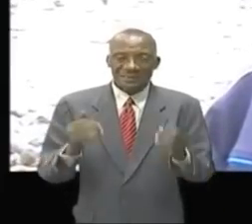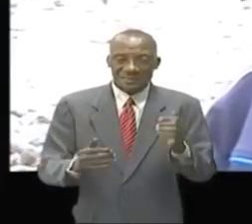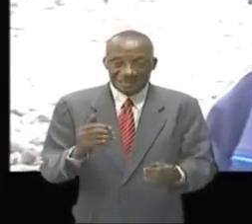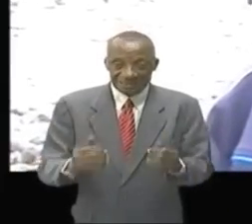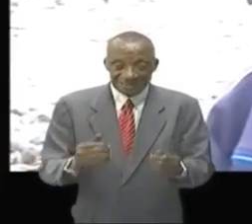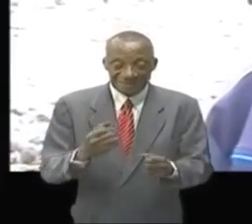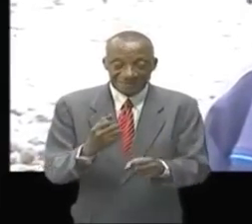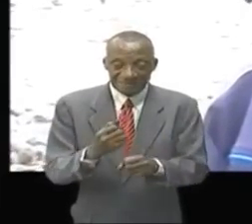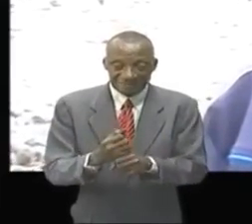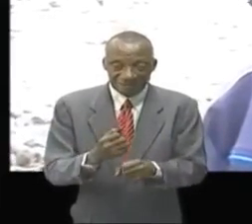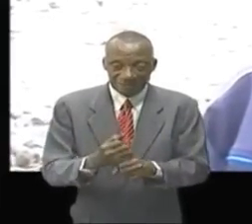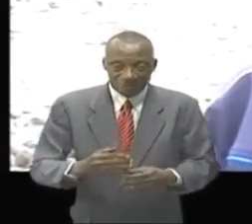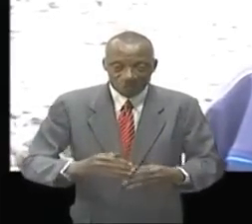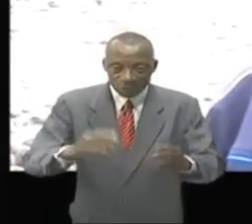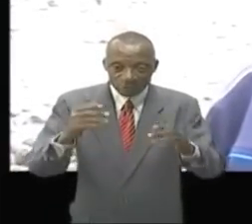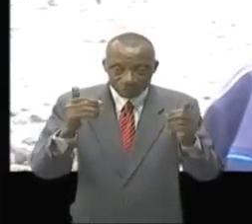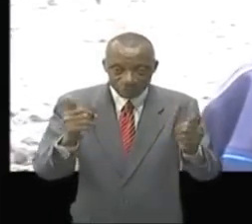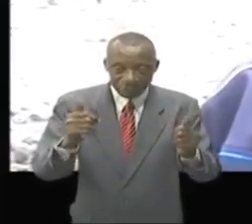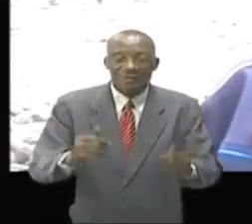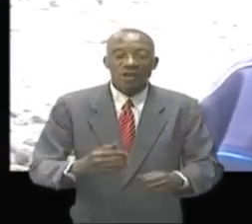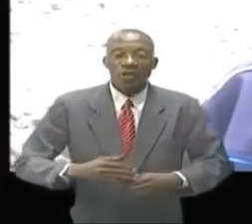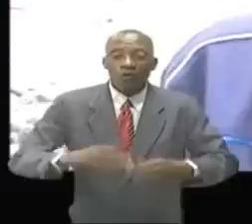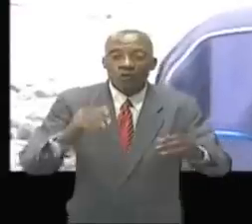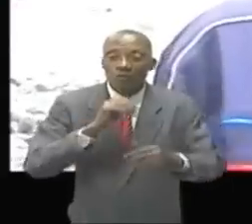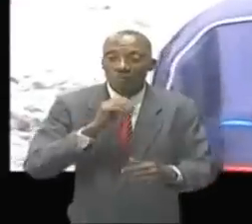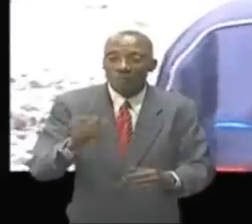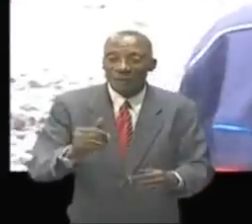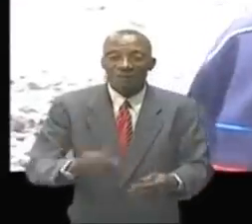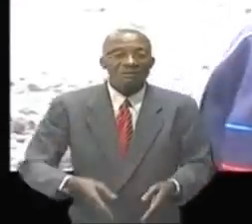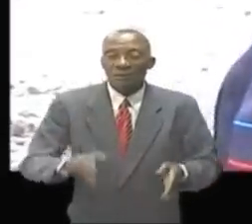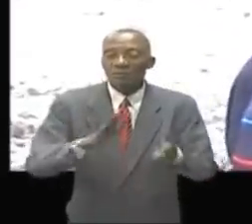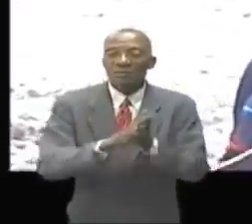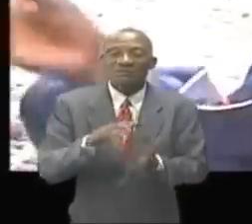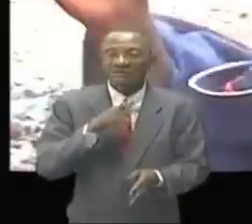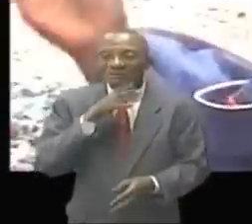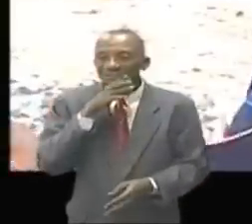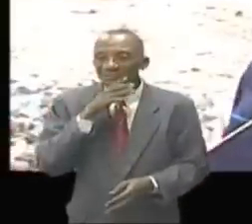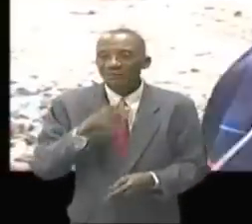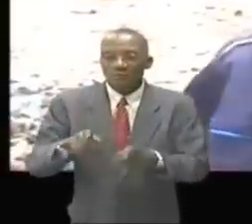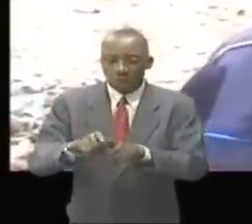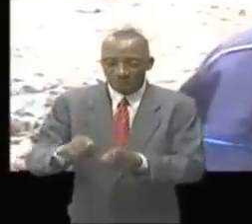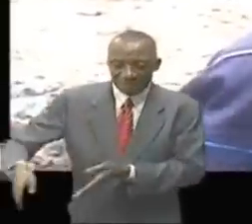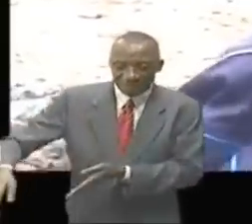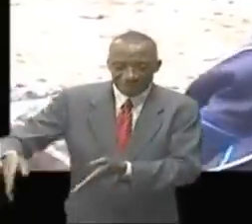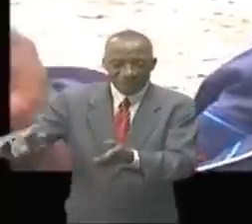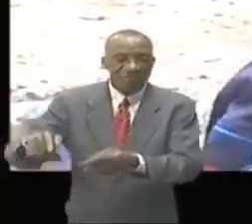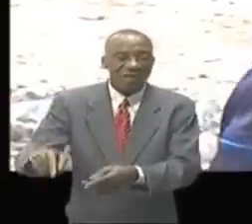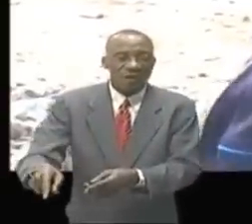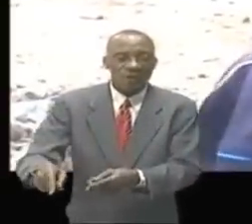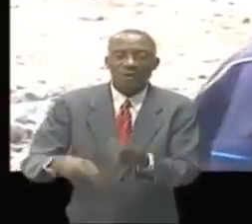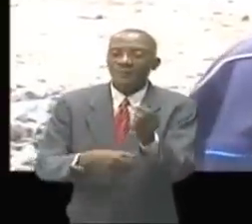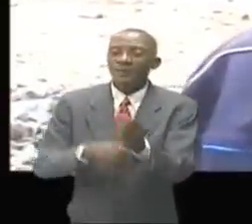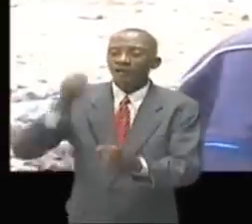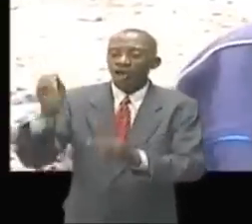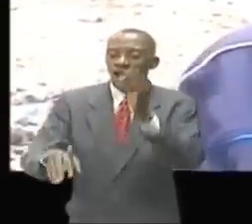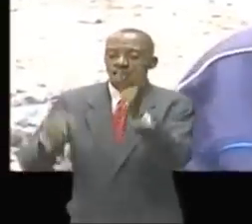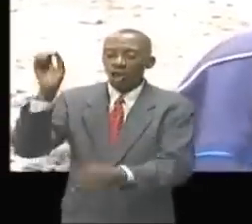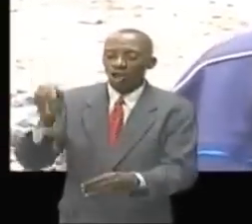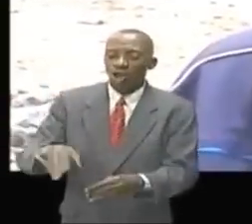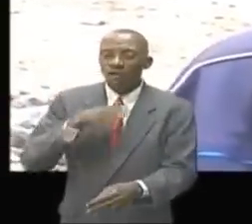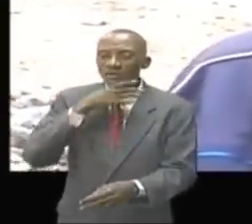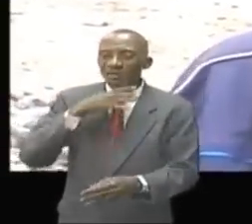n'avance. Plus les travaux traînent, plus les caniveaux se transforment en décharge publique. Que les autorités nous viennent en aide.